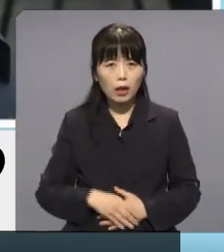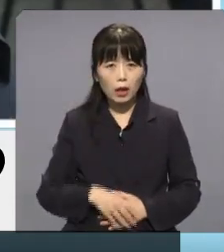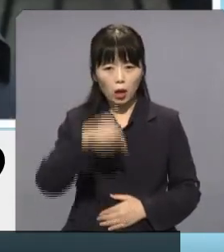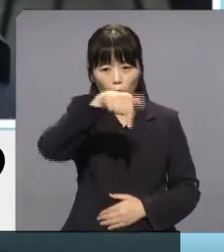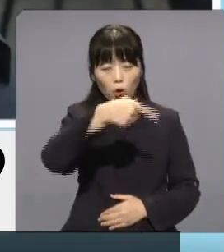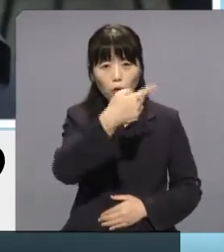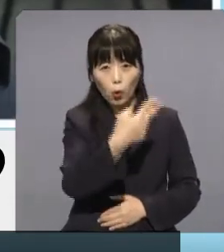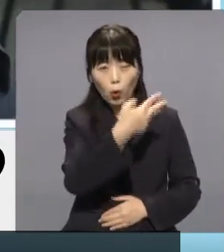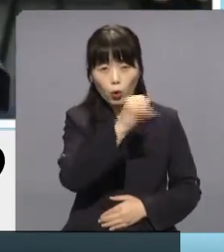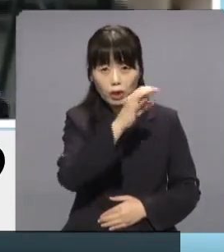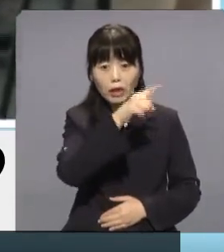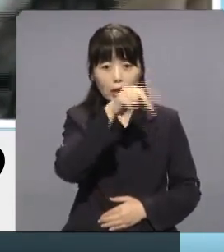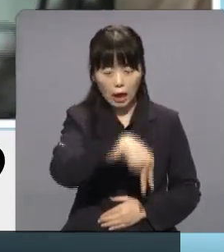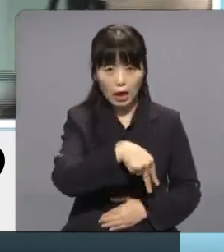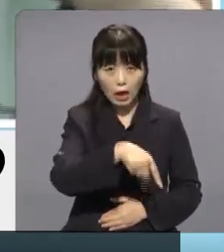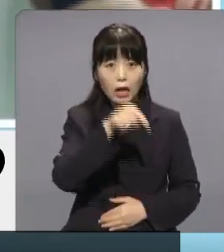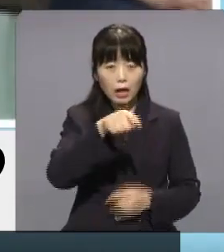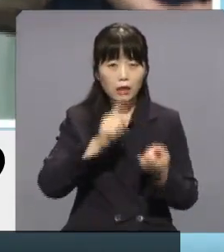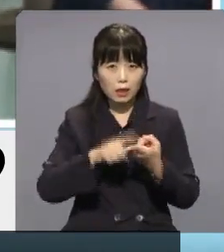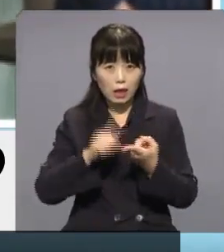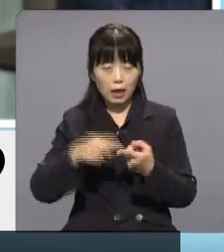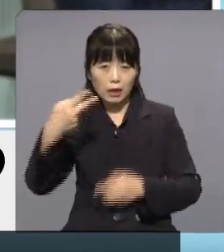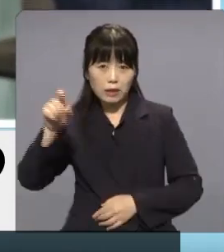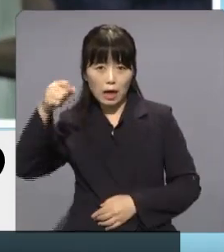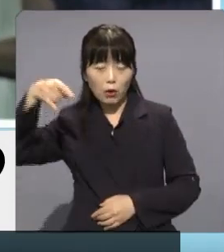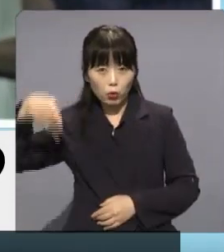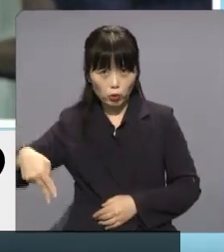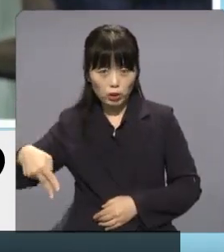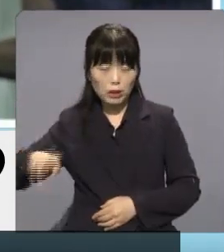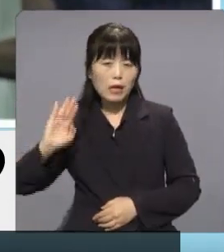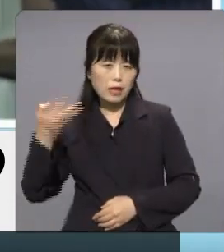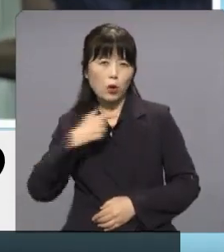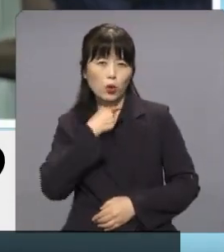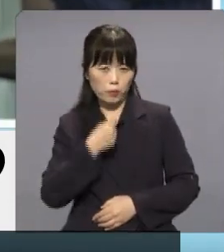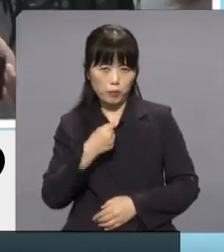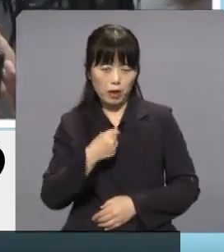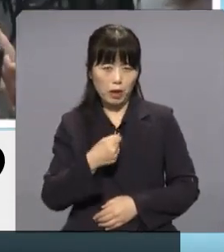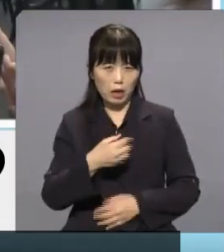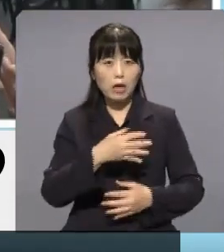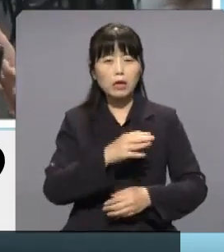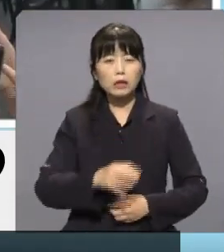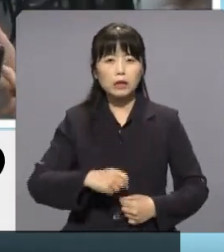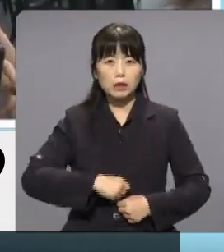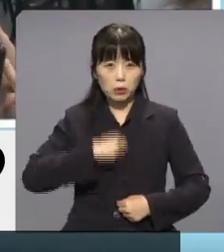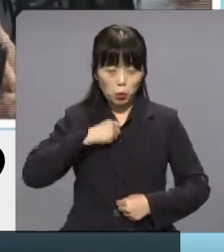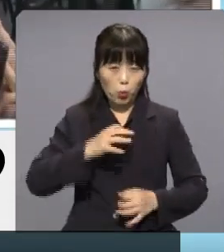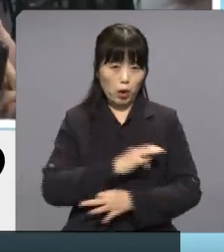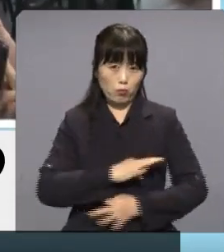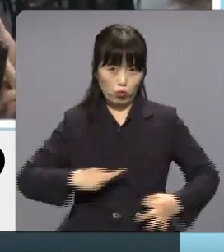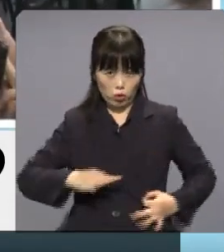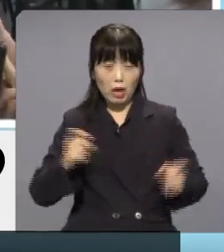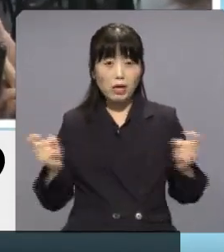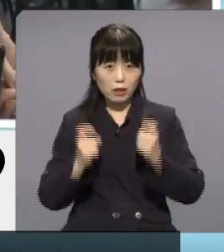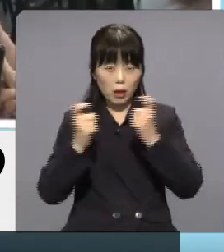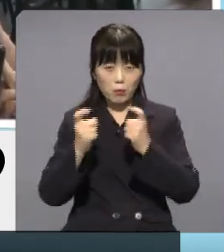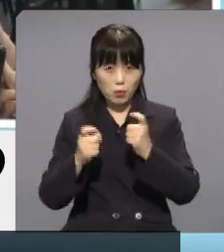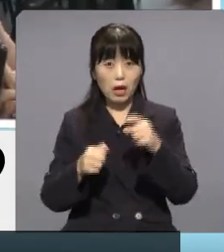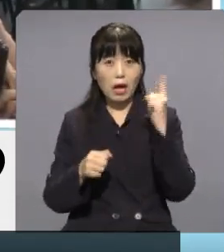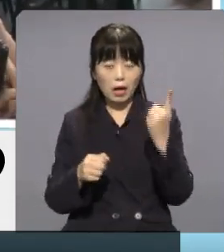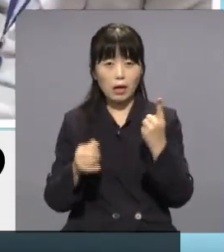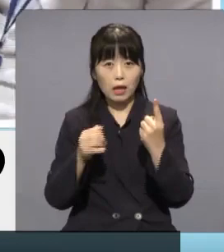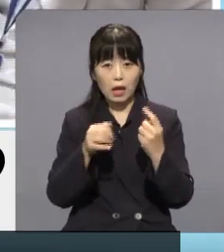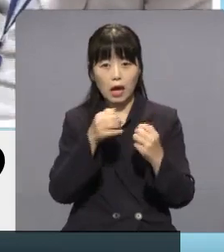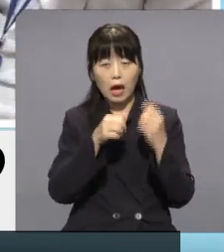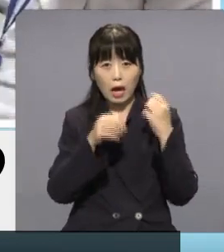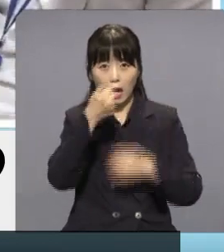에 대해 들은 바 위스 되고 싶다 그래서 의와 불의 싸움이라는 1 사라의 하산 대란 영화에